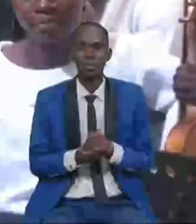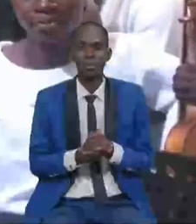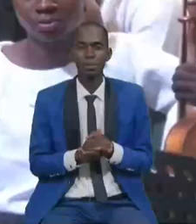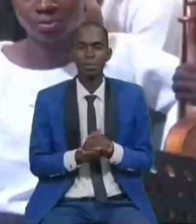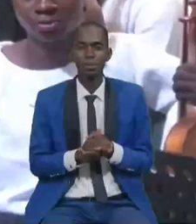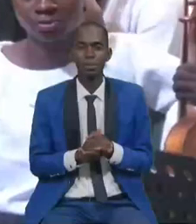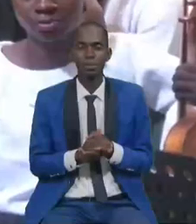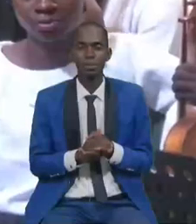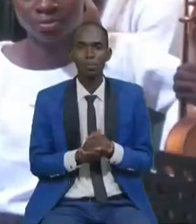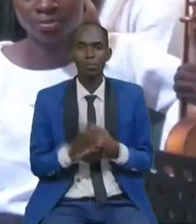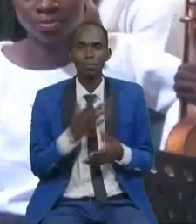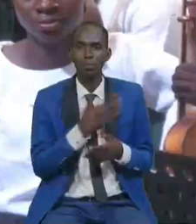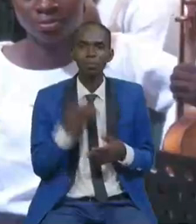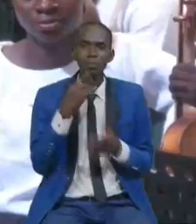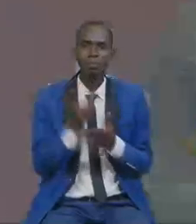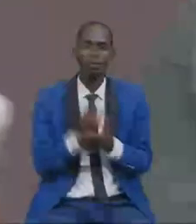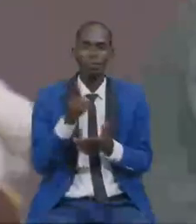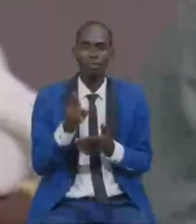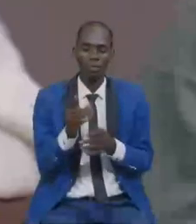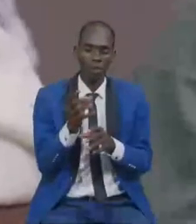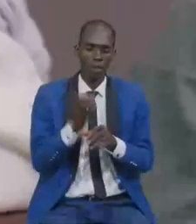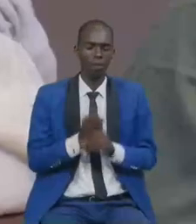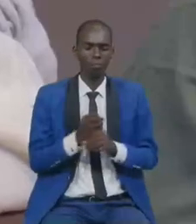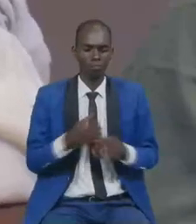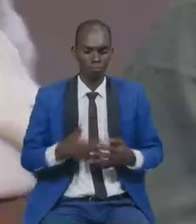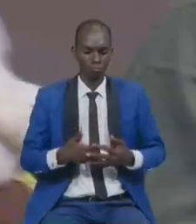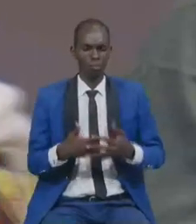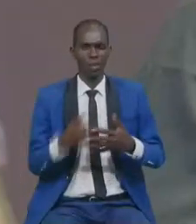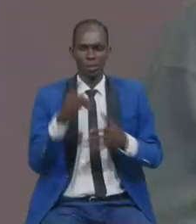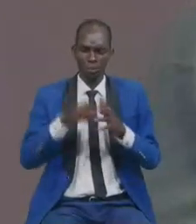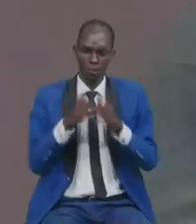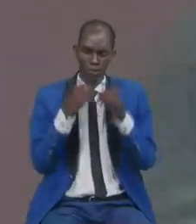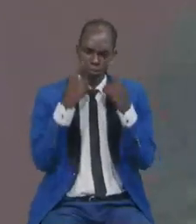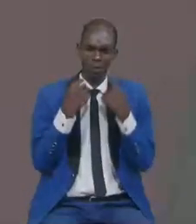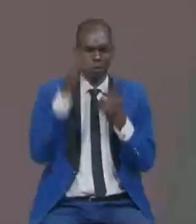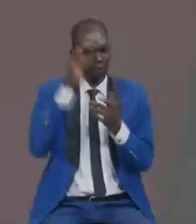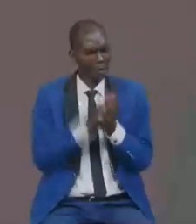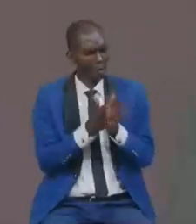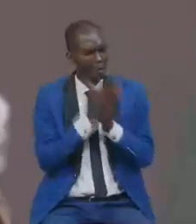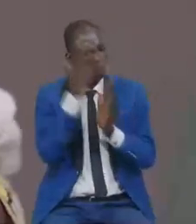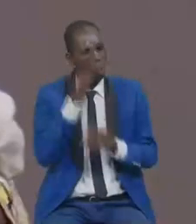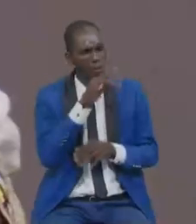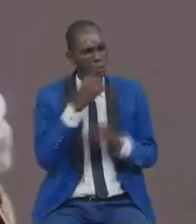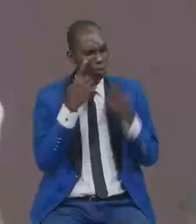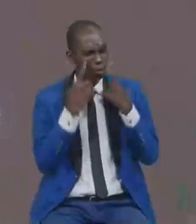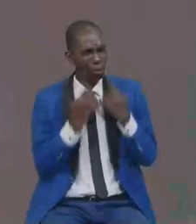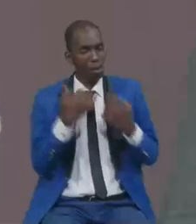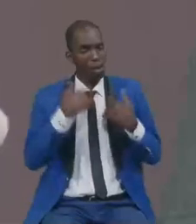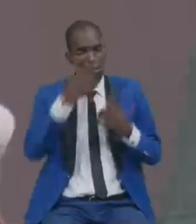Elle m'a dit, je suis enceinte. J'ai commencé à pleurer. Pourquoi est-ce que tu pleures? Tu as oublié le rêve que tu as